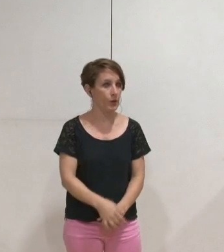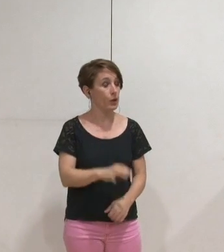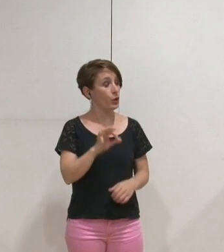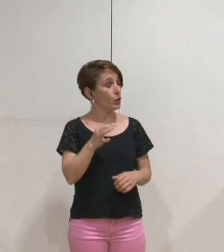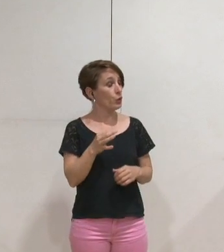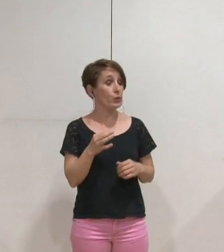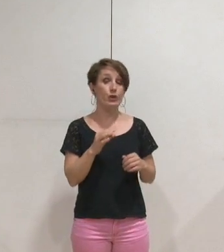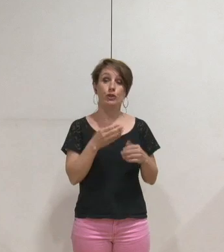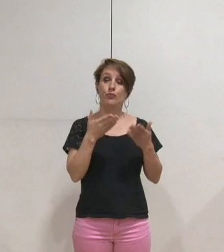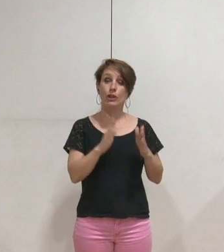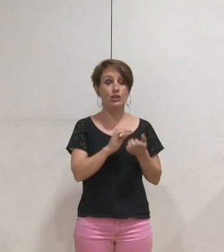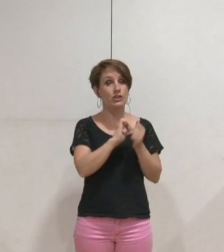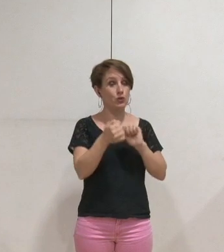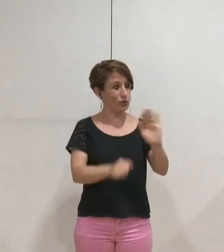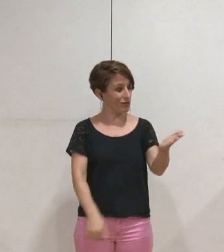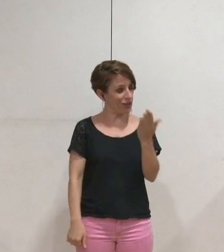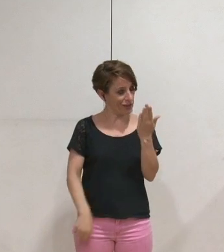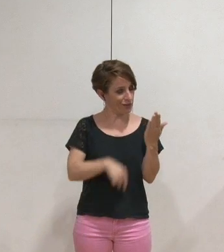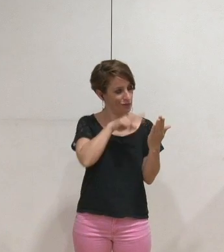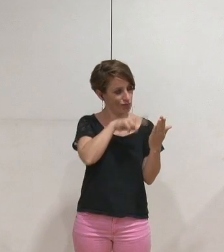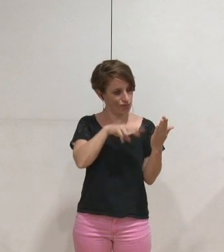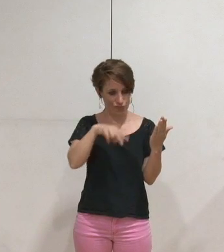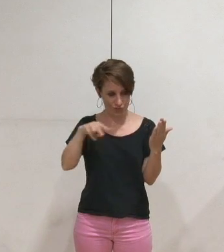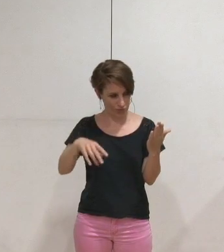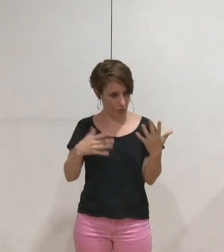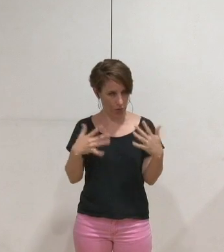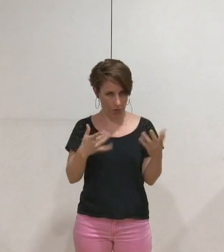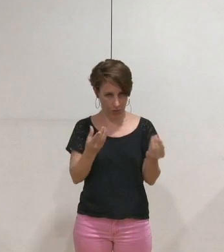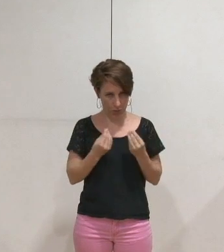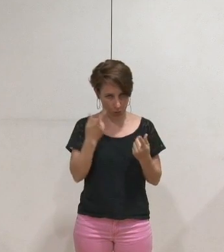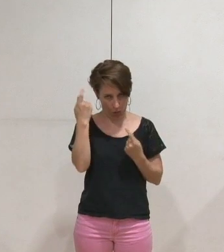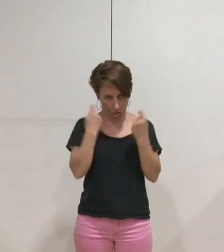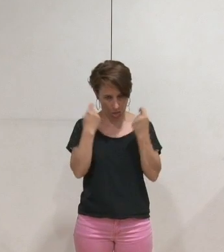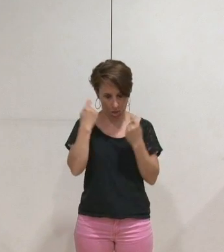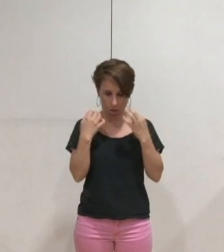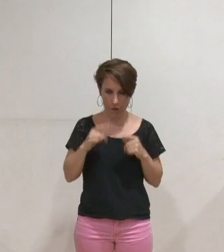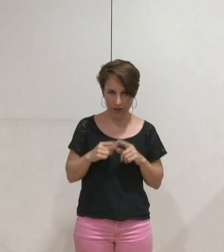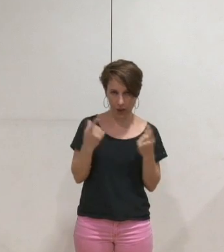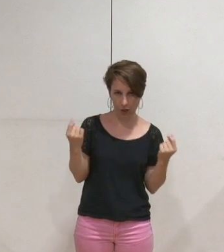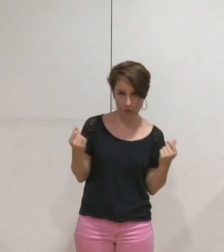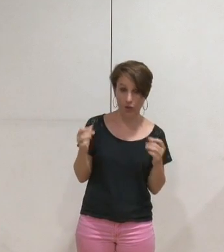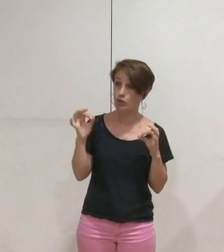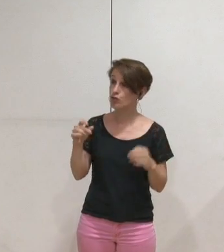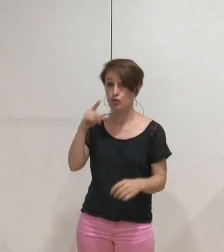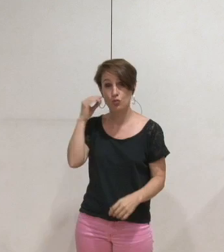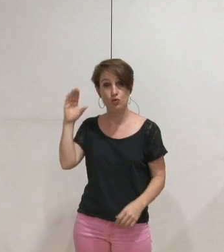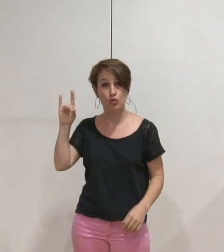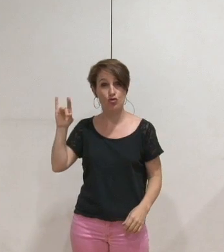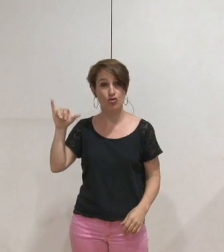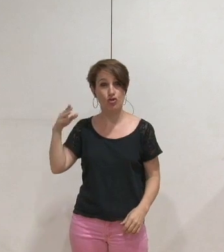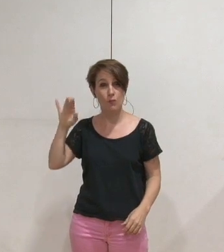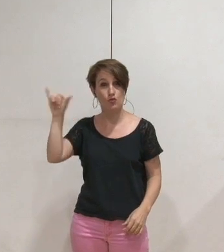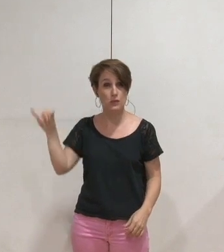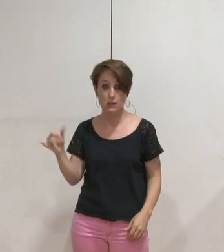décision modificative ne peut qu'alimenter nos inquiétudes sur l'état de nos finances et surtout comme vient de le dire monsieur Mathieu chamussi sur